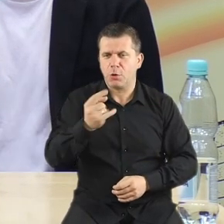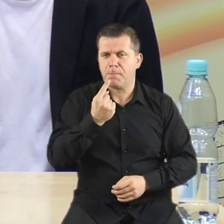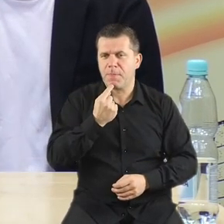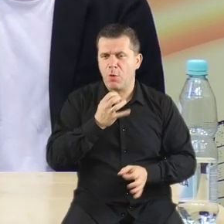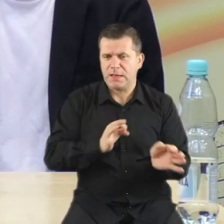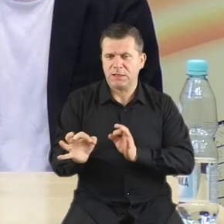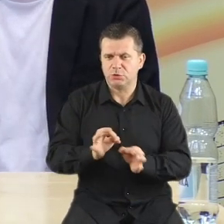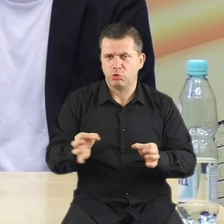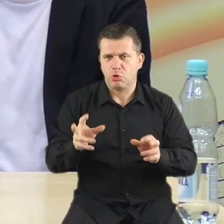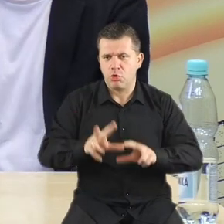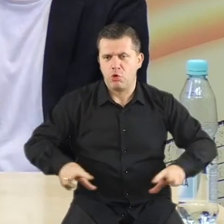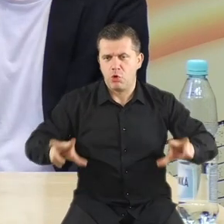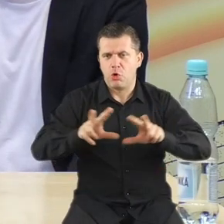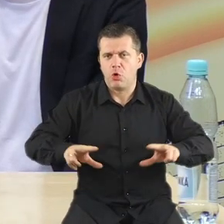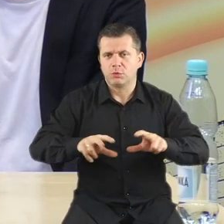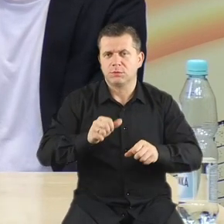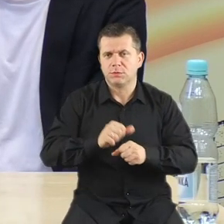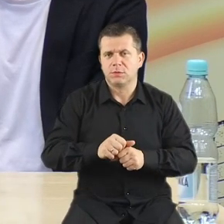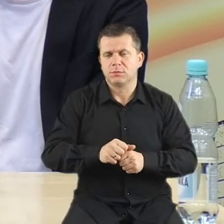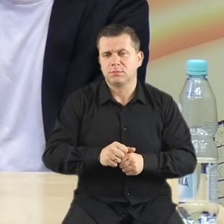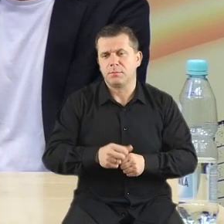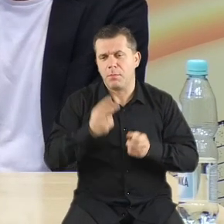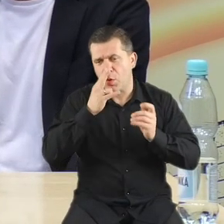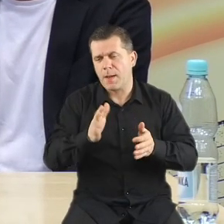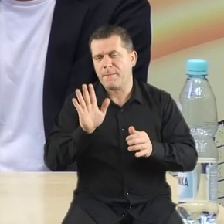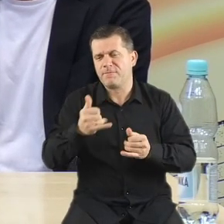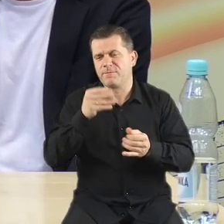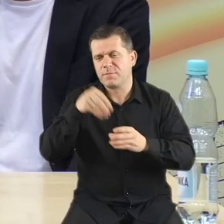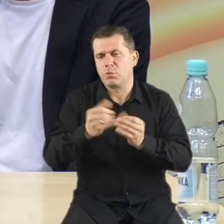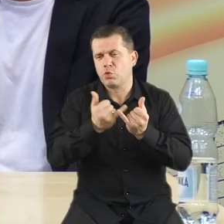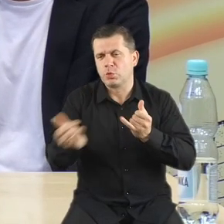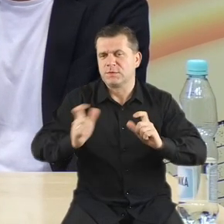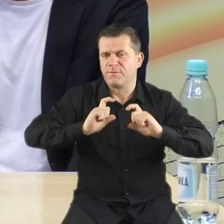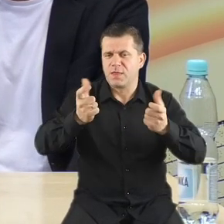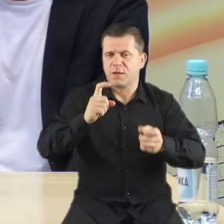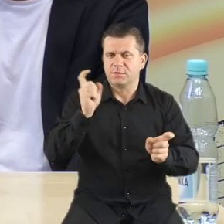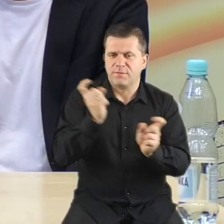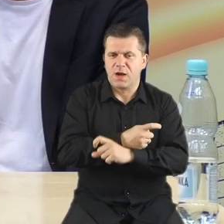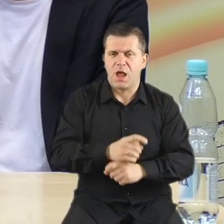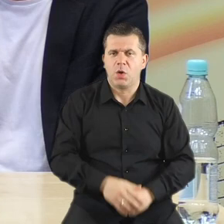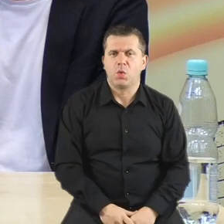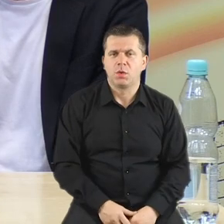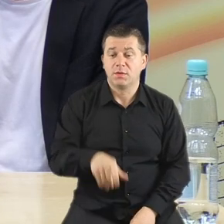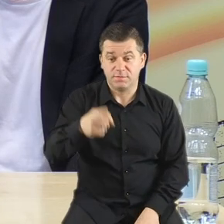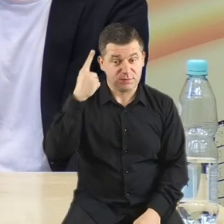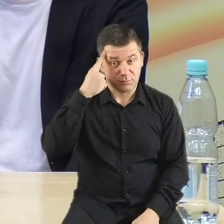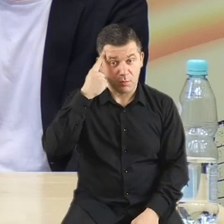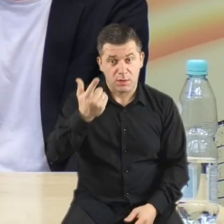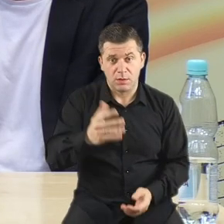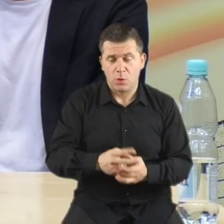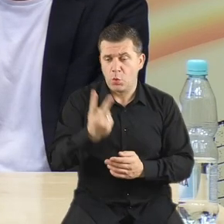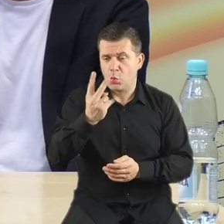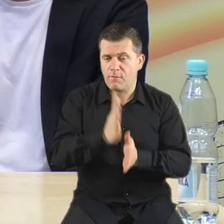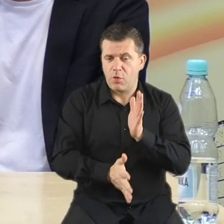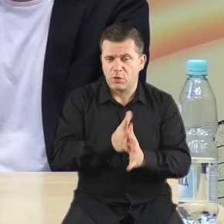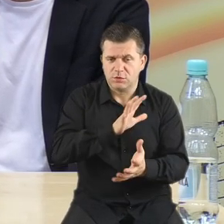mikrohistorię rodziny, która ukazana jest na tle takich szerszych wydarzeń kraju. A więc wspomina pan o